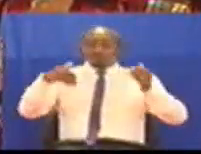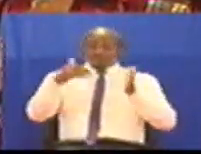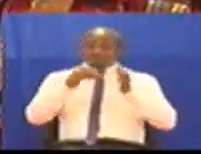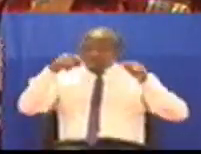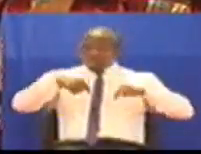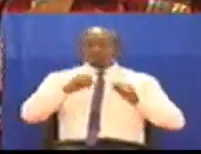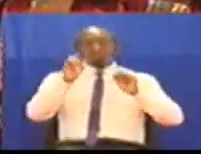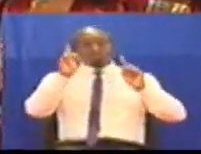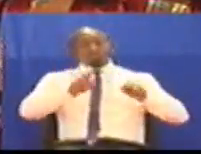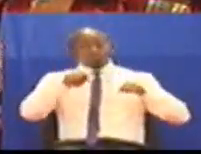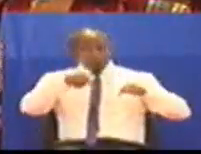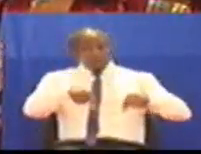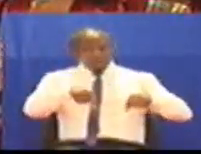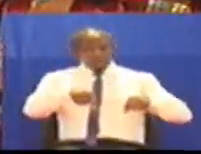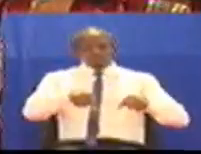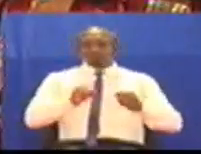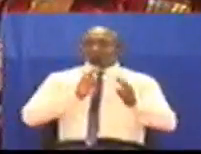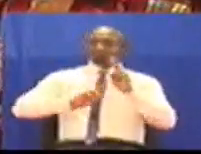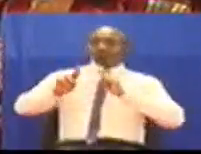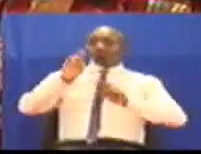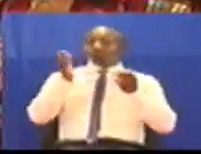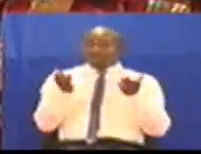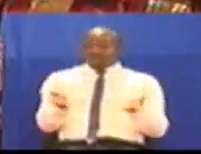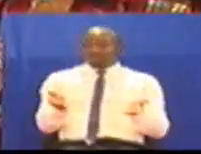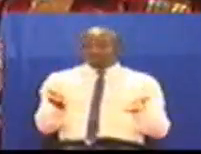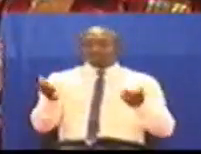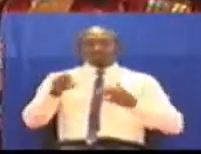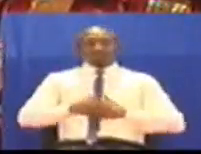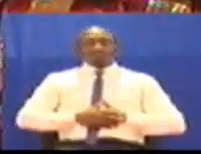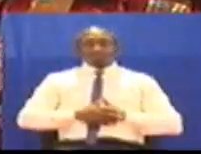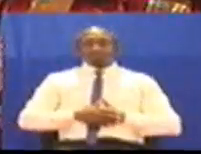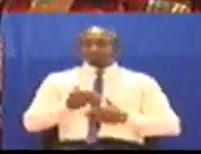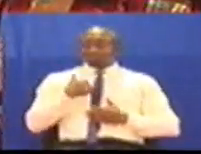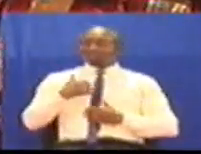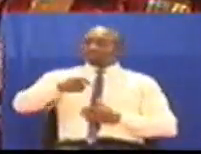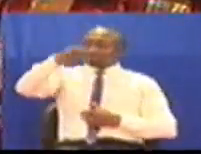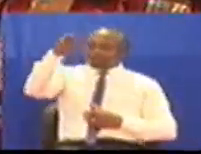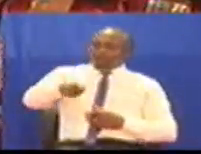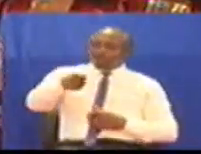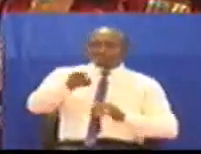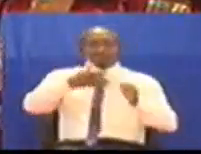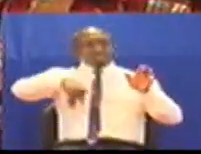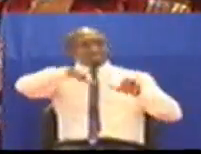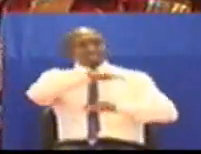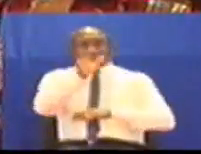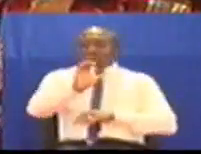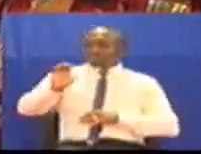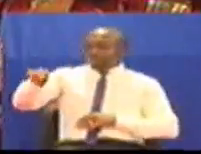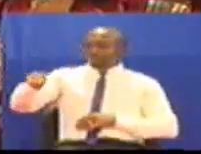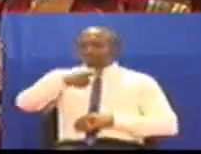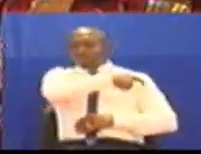hapa kujadili haya ambayo tunayazungumza. Nitoe pongezi kwa mwenyekiti wa Chama cha Mapinduzi, rais